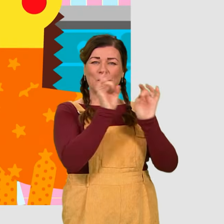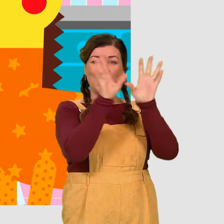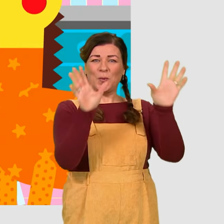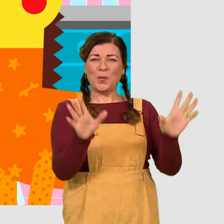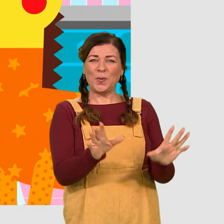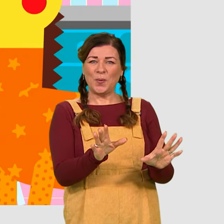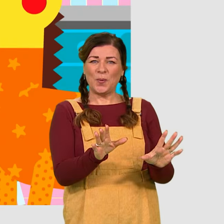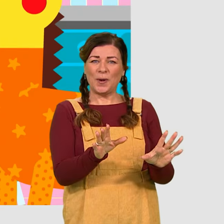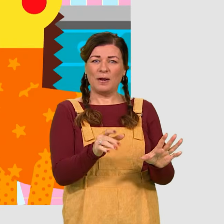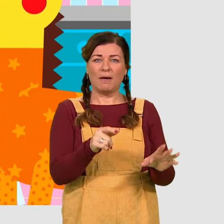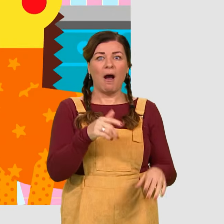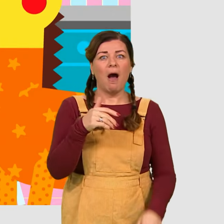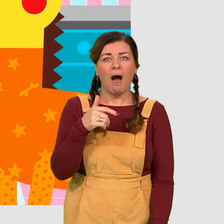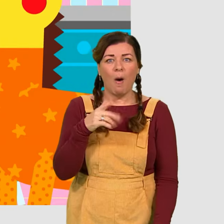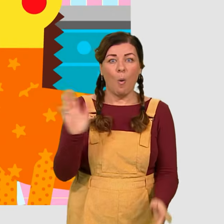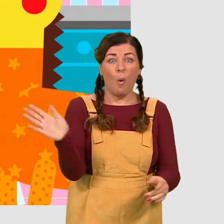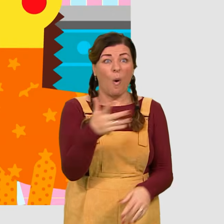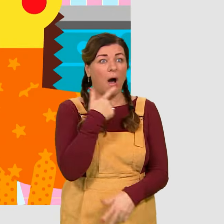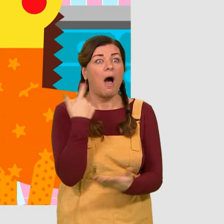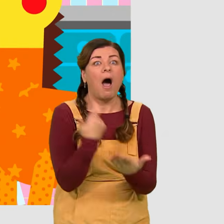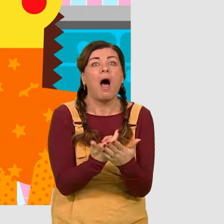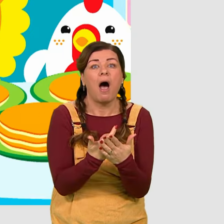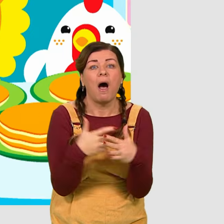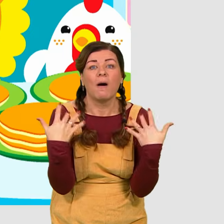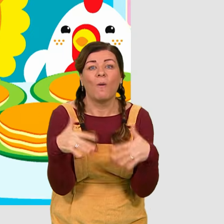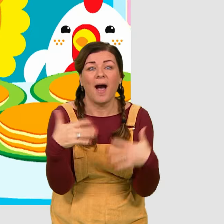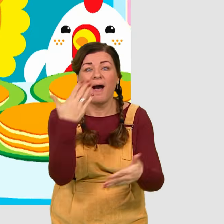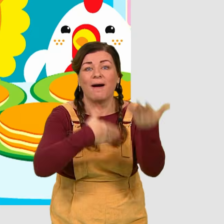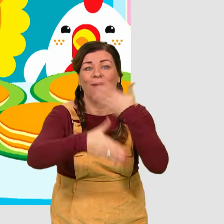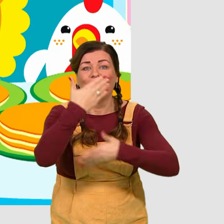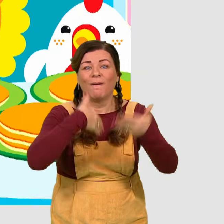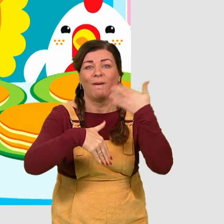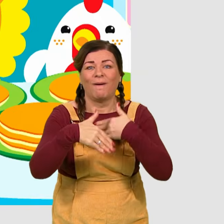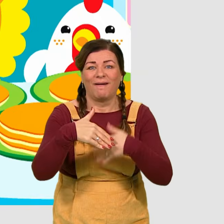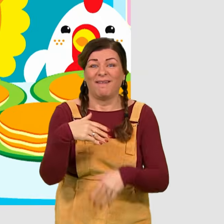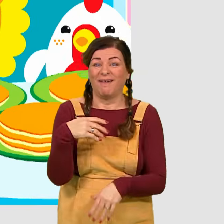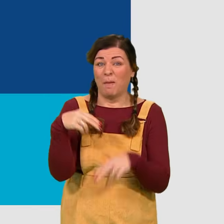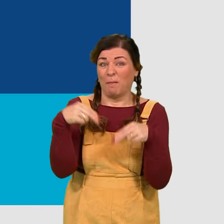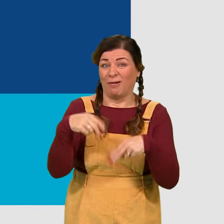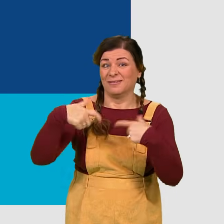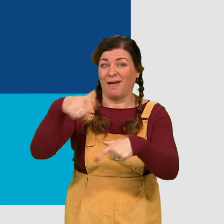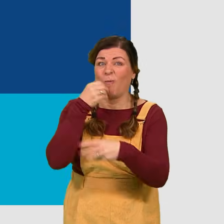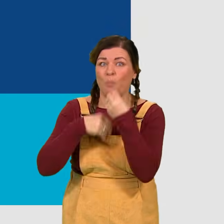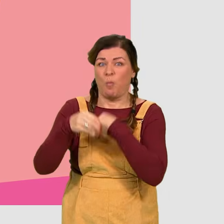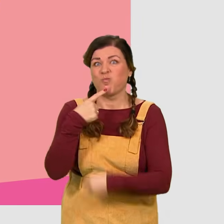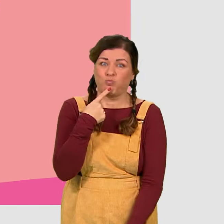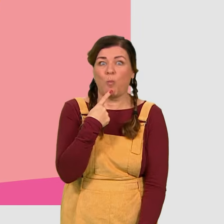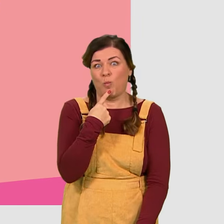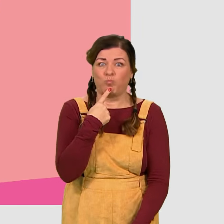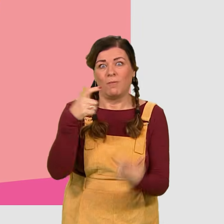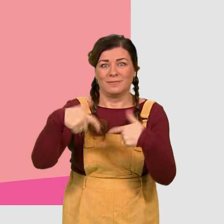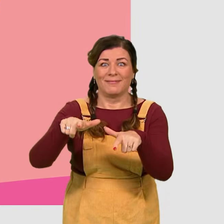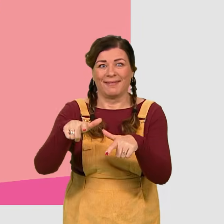Erbyn hyn, roedd cegau pawb yn agored, ac yn Bolgi yn llawn crempog sydd yn anghwrtais